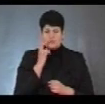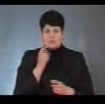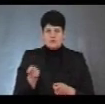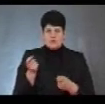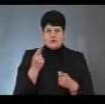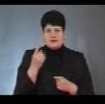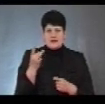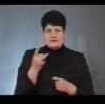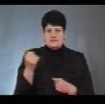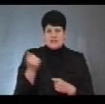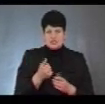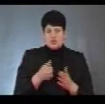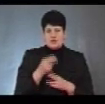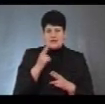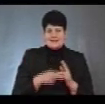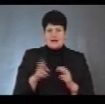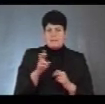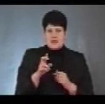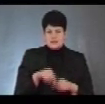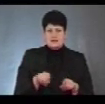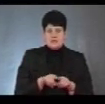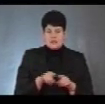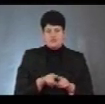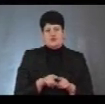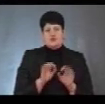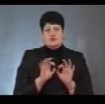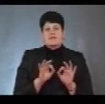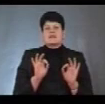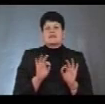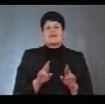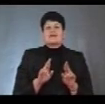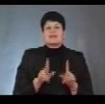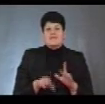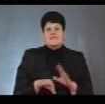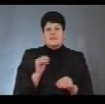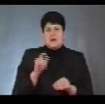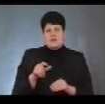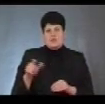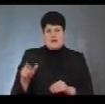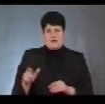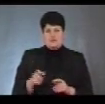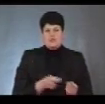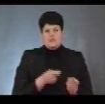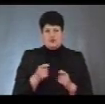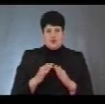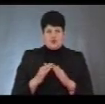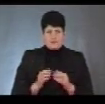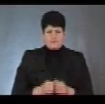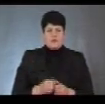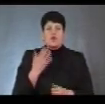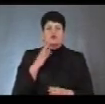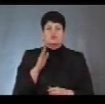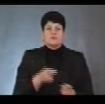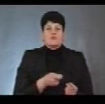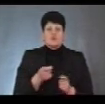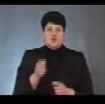до кінця березня. Також він розповів, як обирали людей, яким продукти харчування возитимуть додому. Коли будуть возити цей обід,